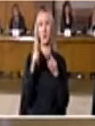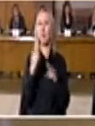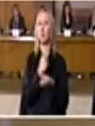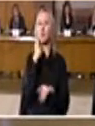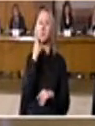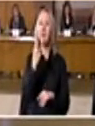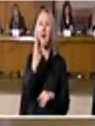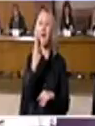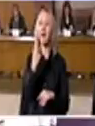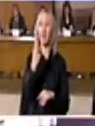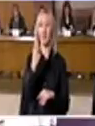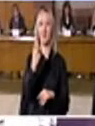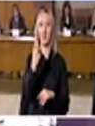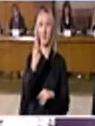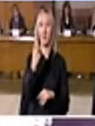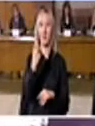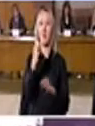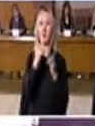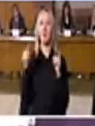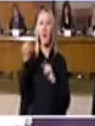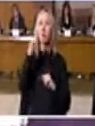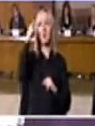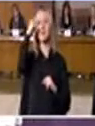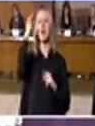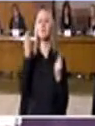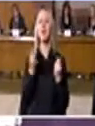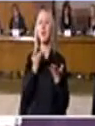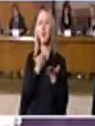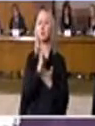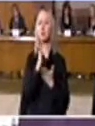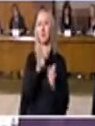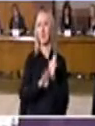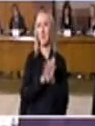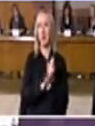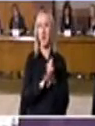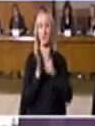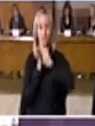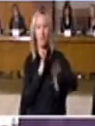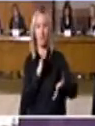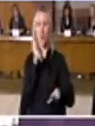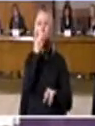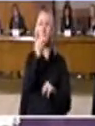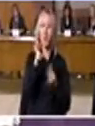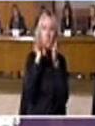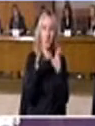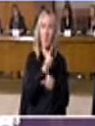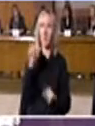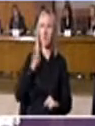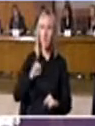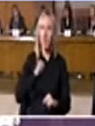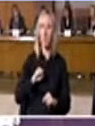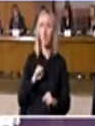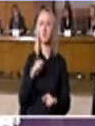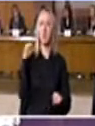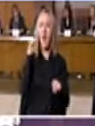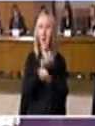dan, a da javnost ne sazna za neki slučaj diskriminacije, šikaniranja, govora mržnje, netrpeljivosti, pa